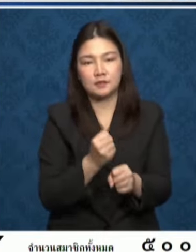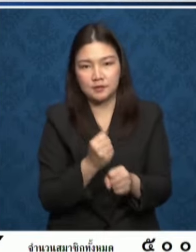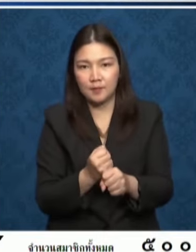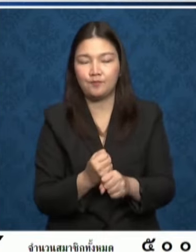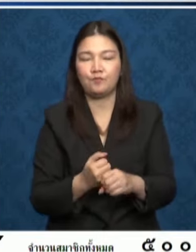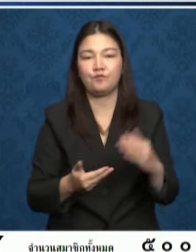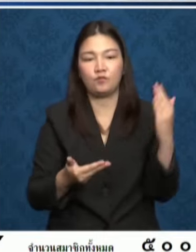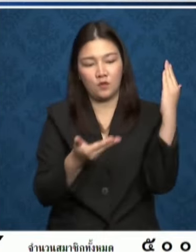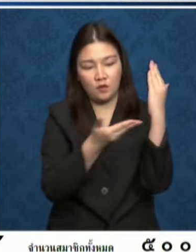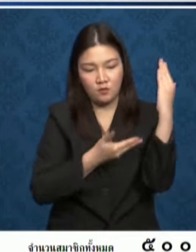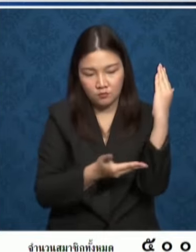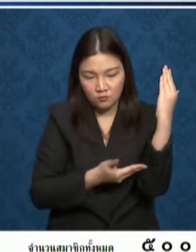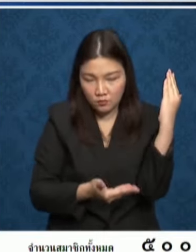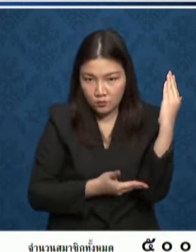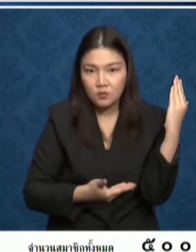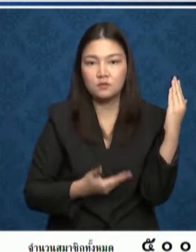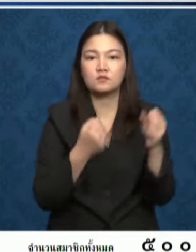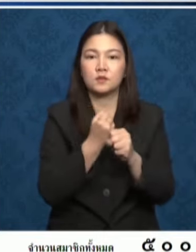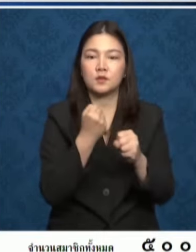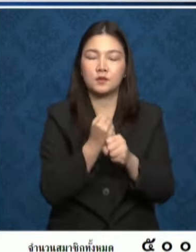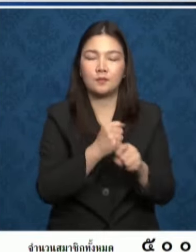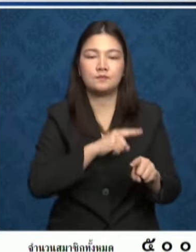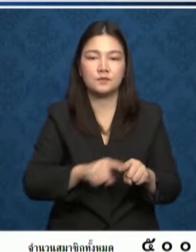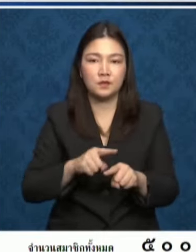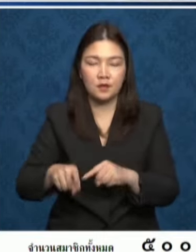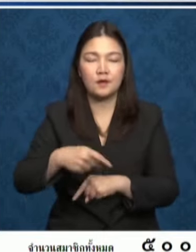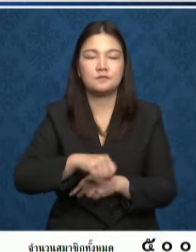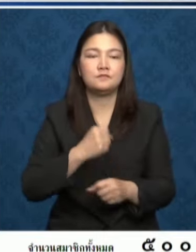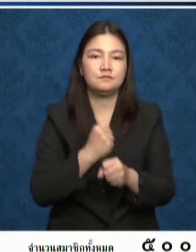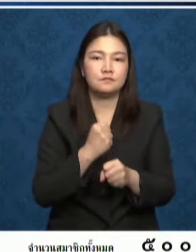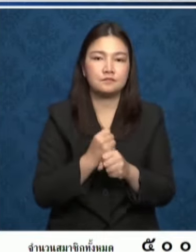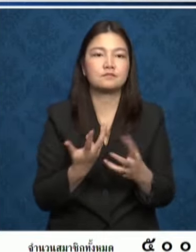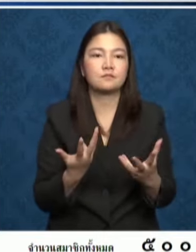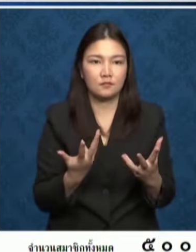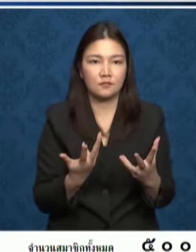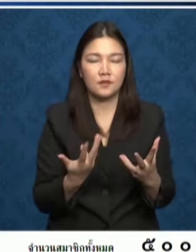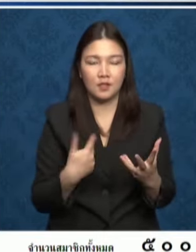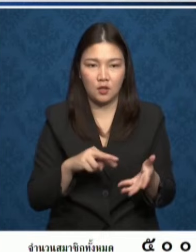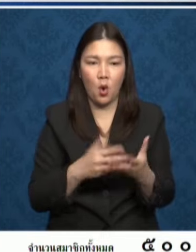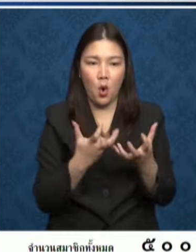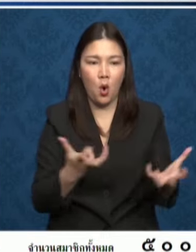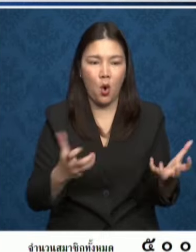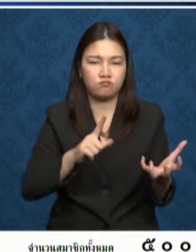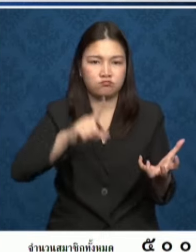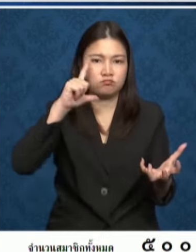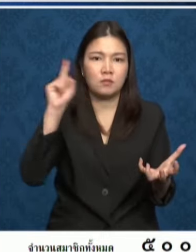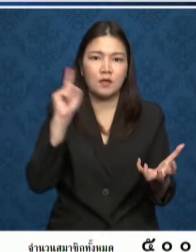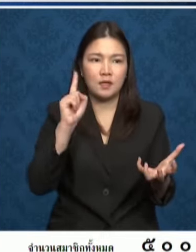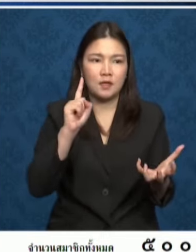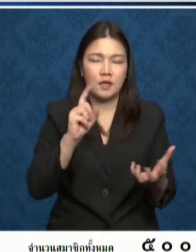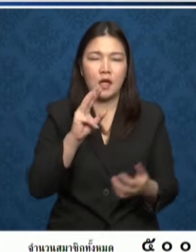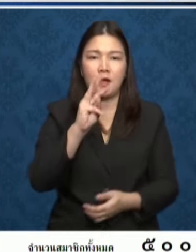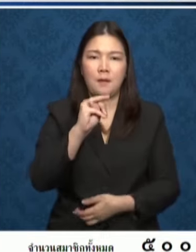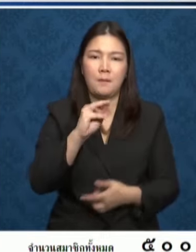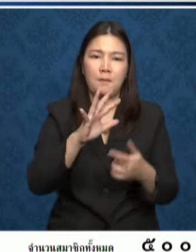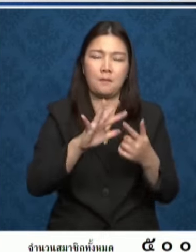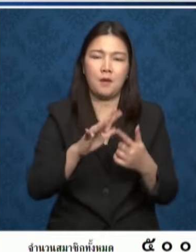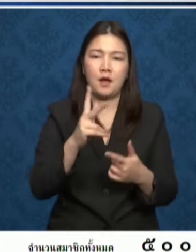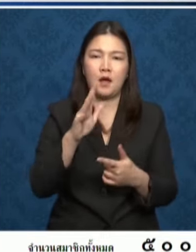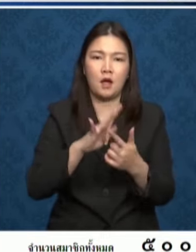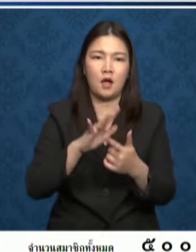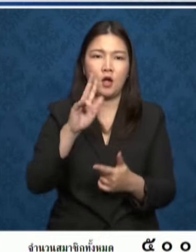ไม้และผลผลิตที่ค่อนข้างมีชื่อเสียงเลยทีเดียวก็คือแมแขวนนะครับ